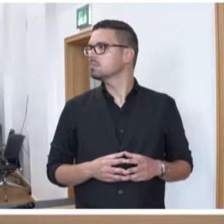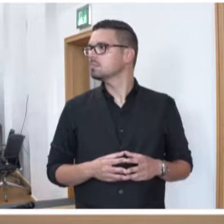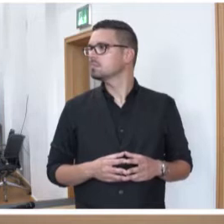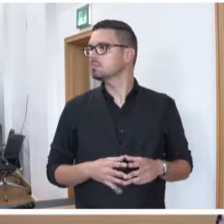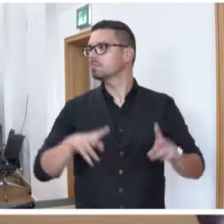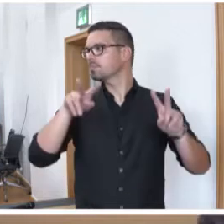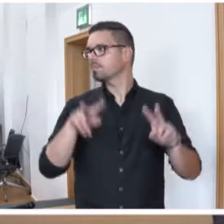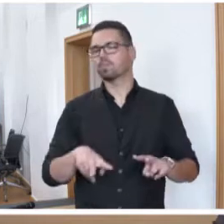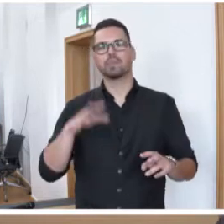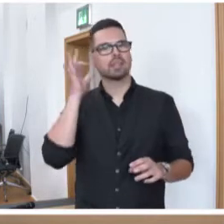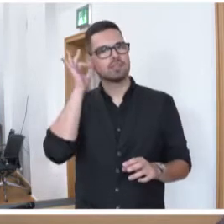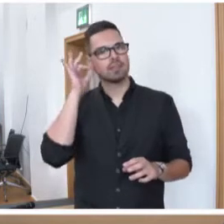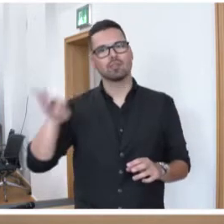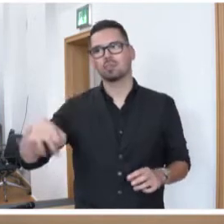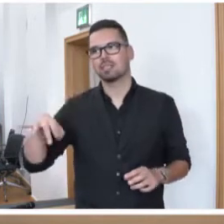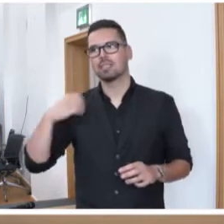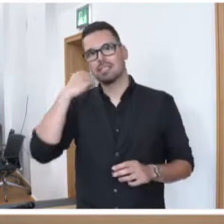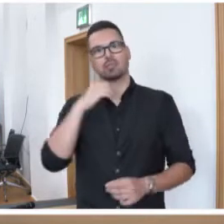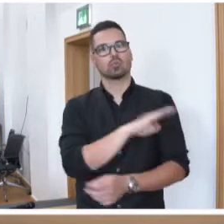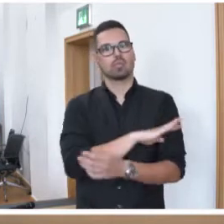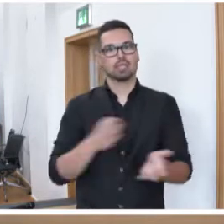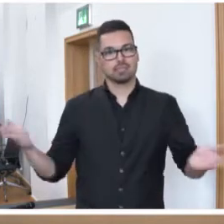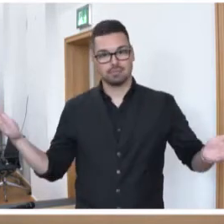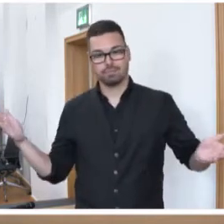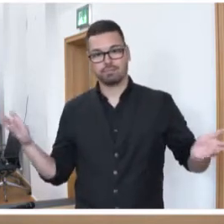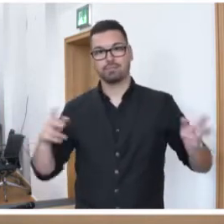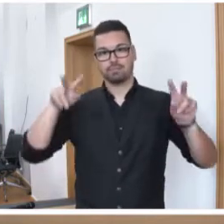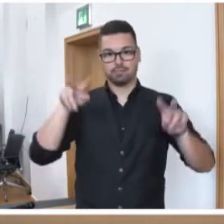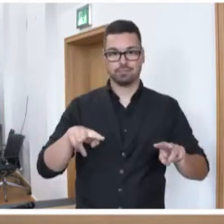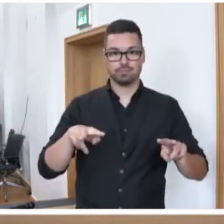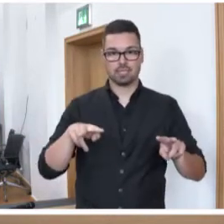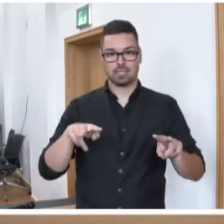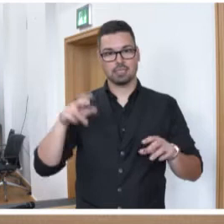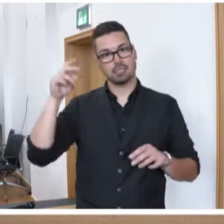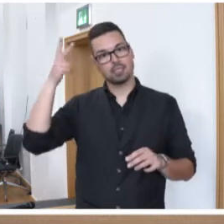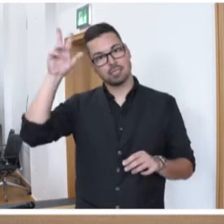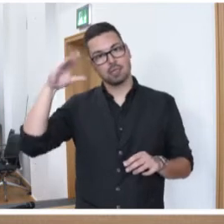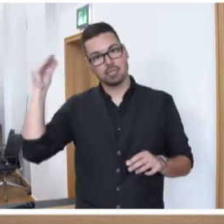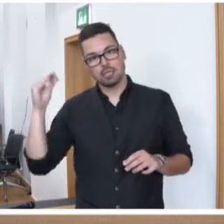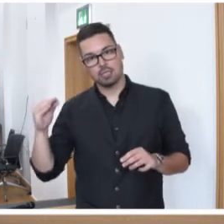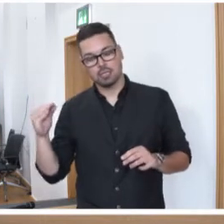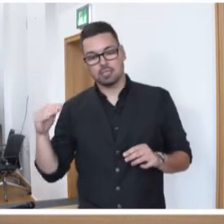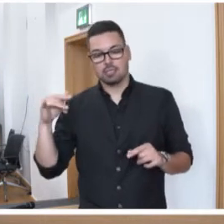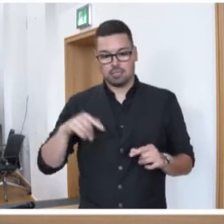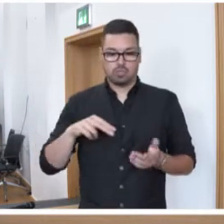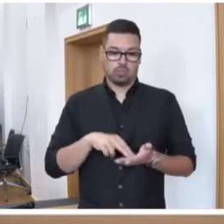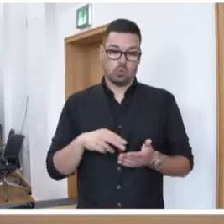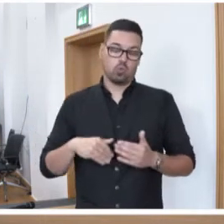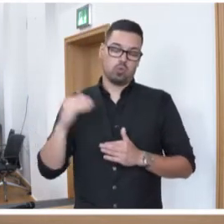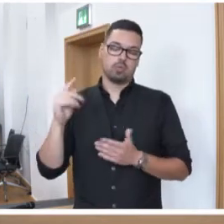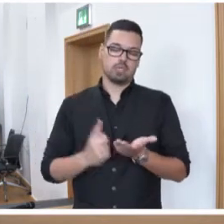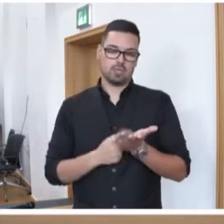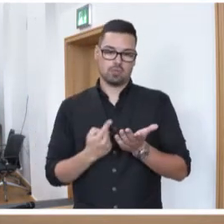Sehr geehrte Frau Präsidentin, liebe KollegInnen, sehr geehrte Damen und Herren, dies sind bewegte Zeiten und wir stehen vor großen